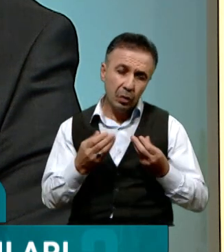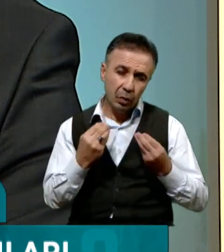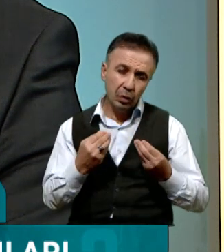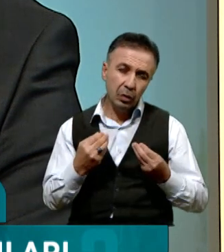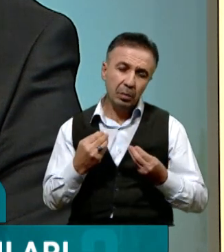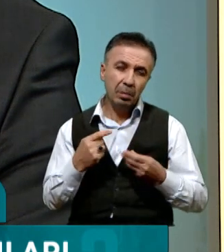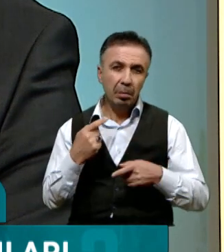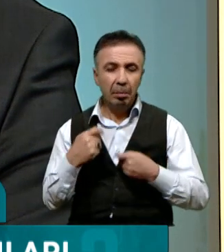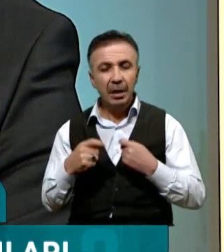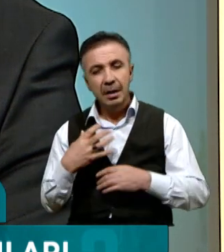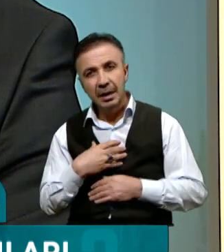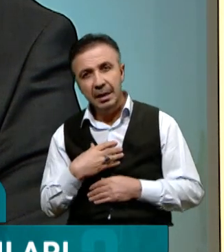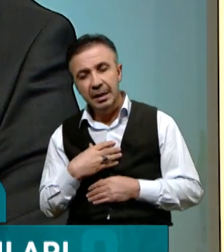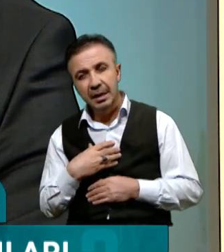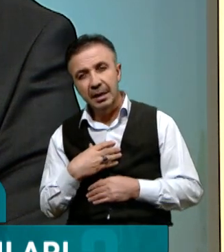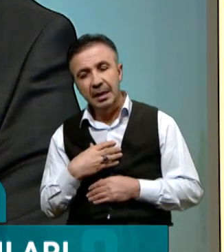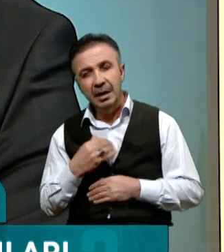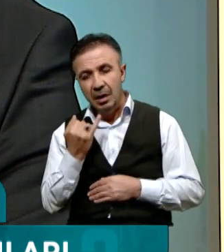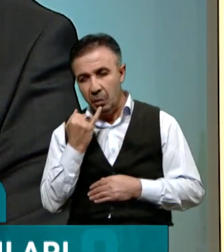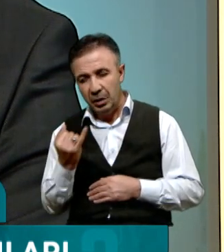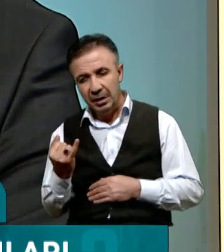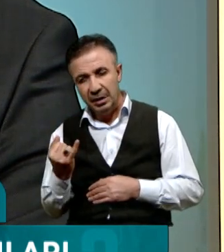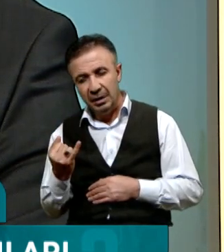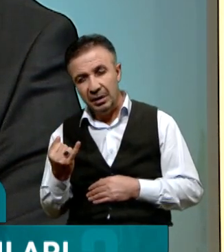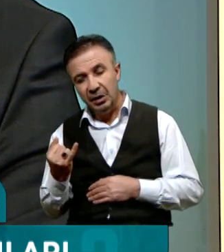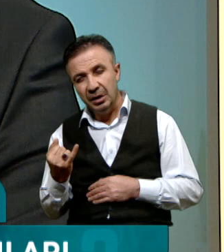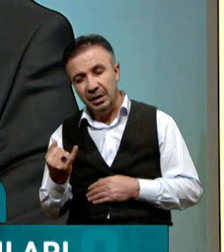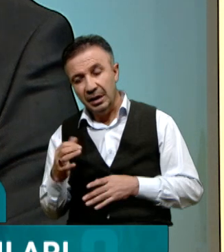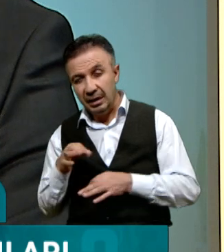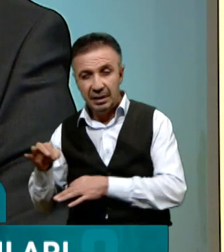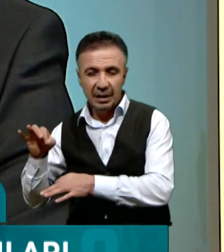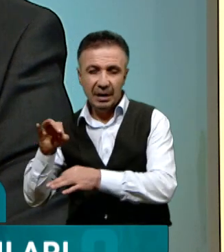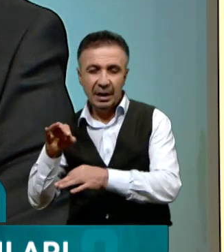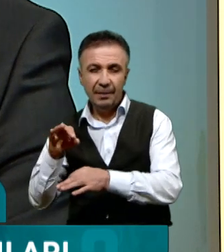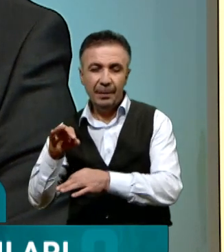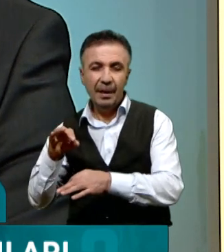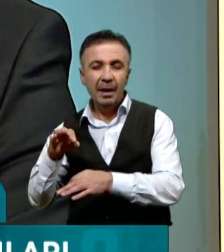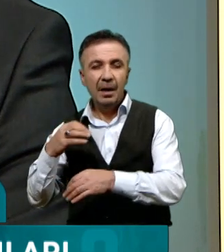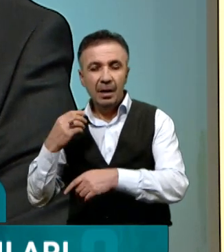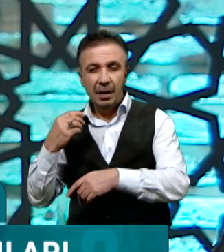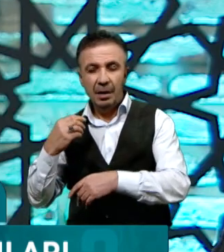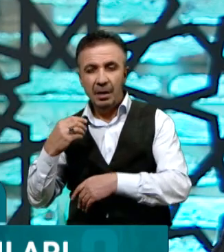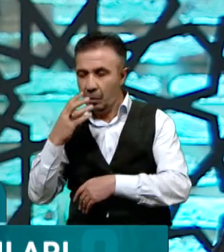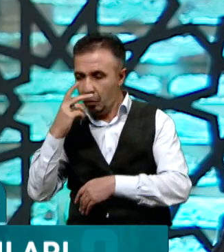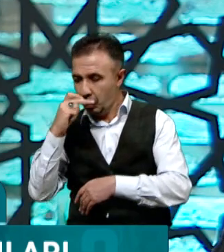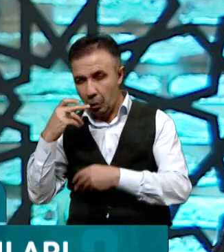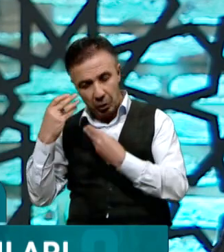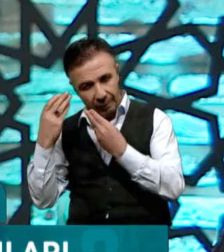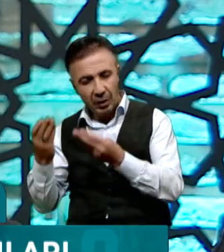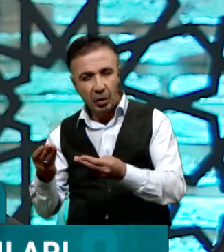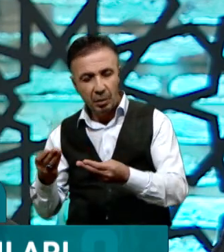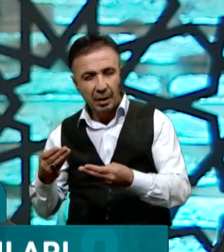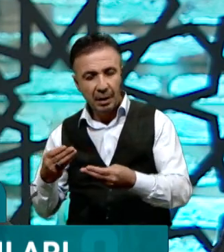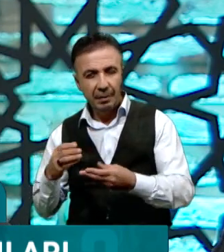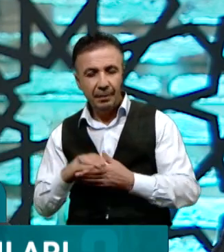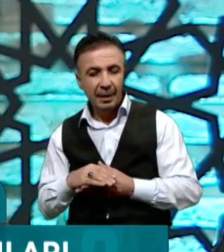banka kendi müşterisi dışındaki insanlara promosyon verebiliyor mu? Veriyor mu? Hediyeler dağıtıyor mu? Dışarıdan niye olan hiç kimseye vermiyor. Niye acaba